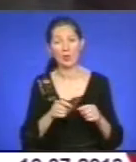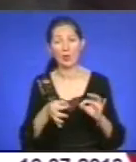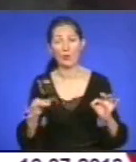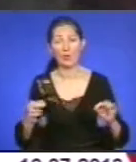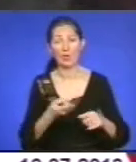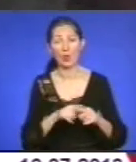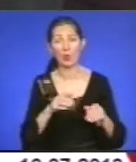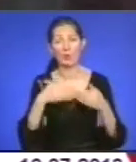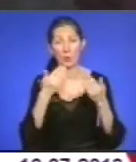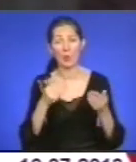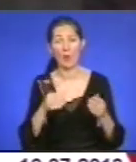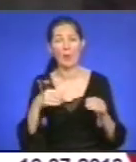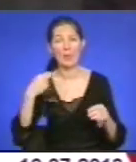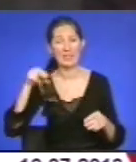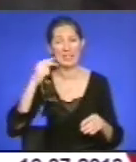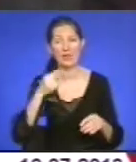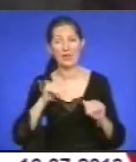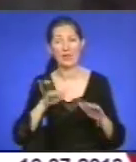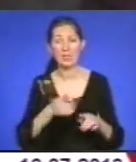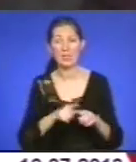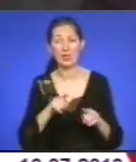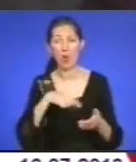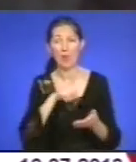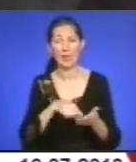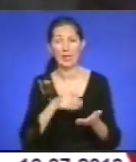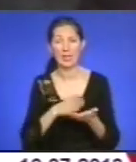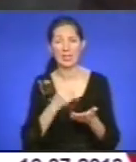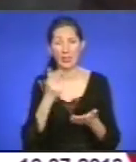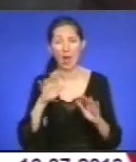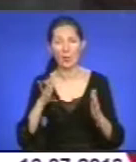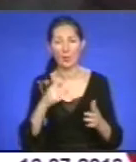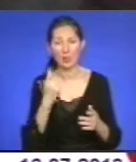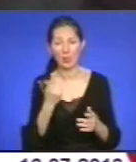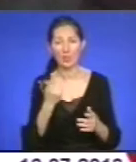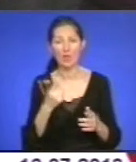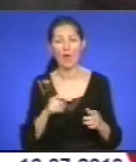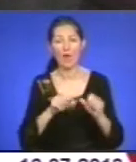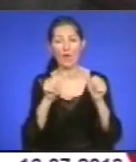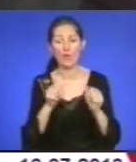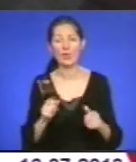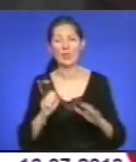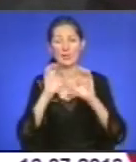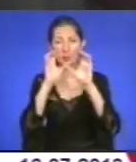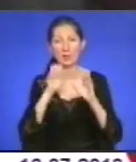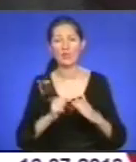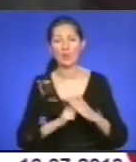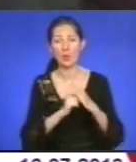питанні, вирішення цього питання є два моменти. Перший момент – це є формування законодавчої